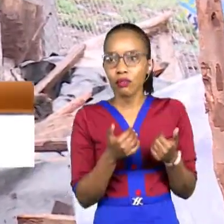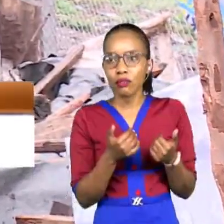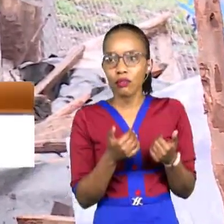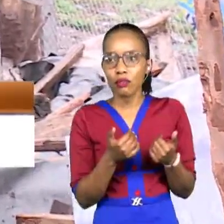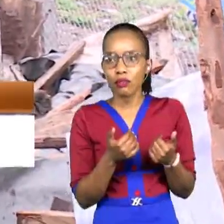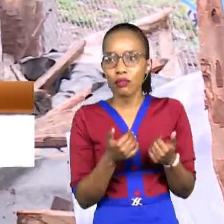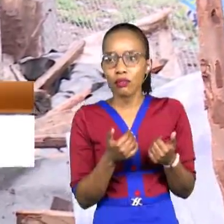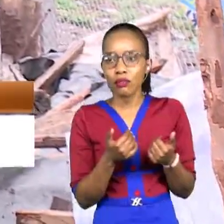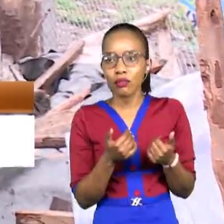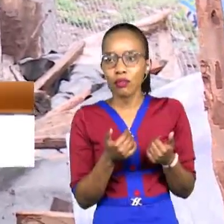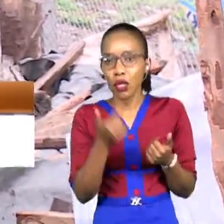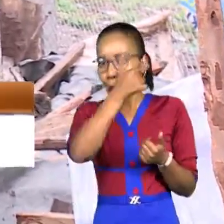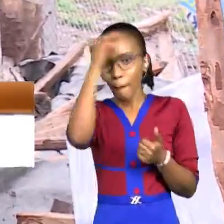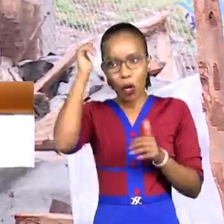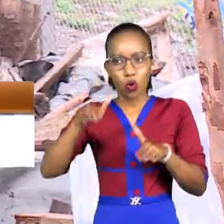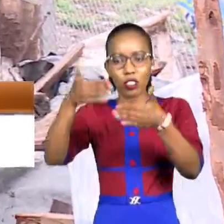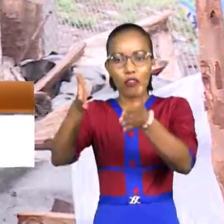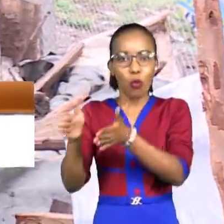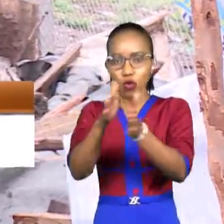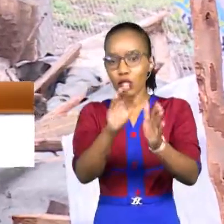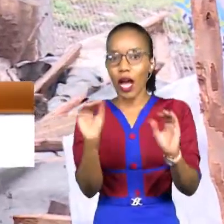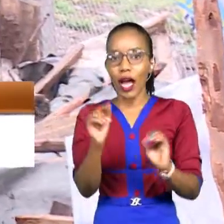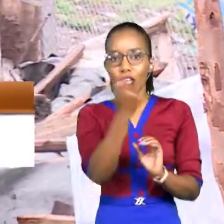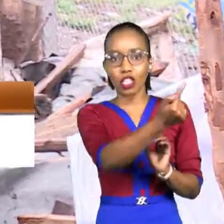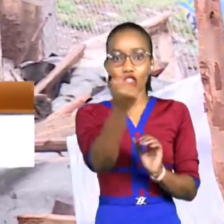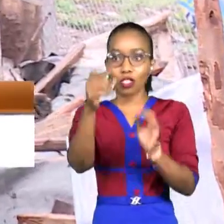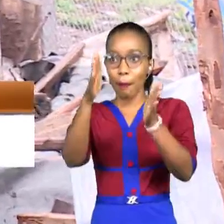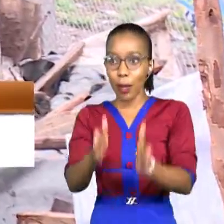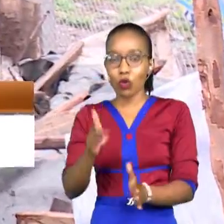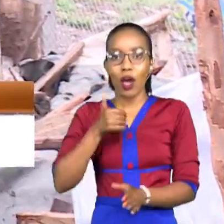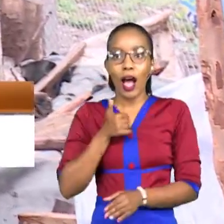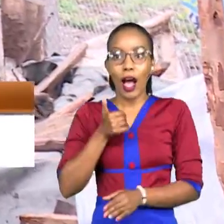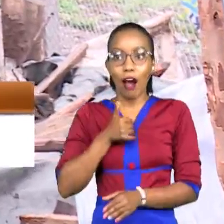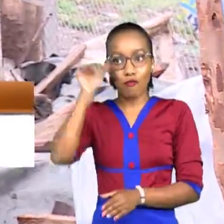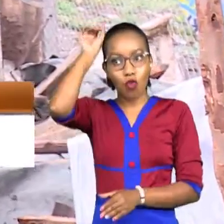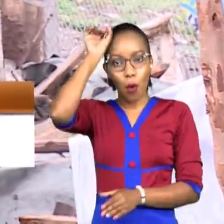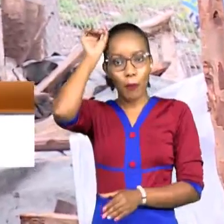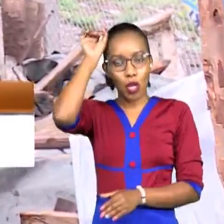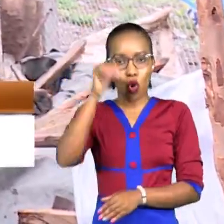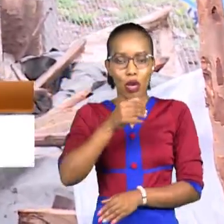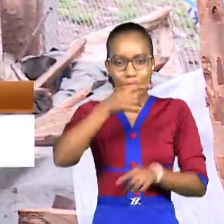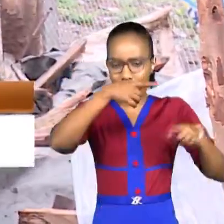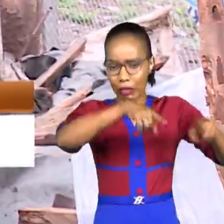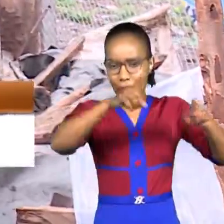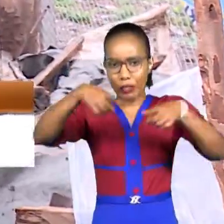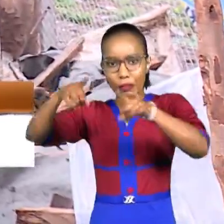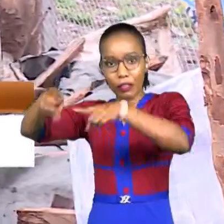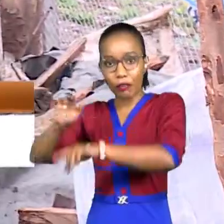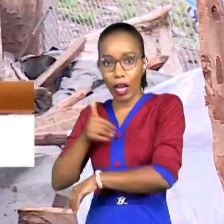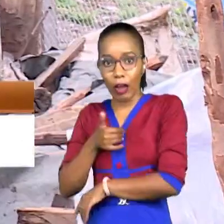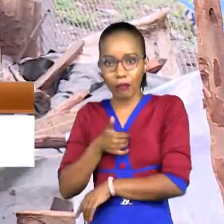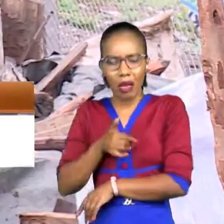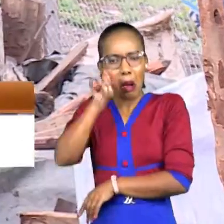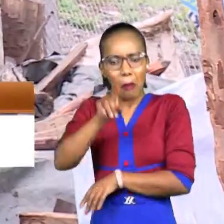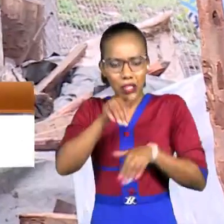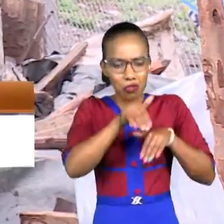juu walimpatia hiyo kiti, sio fair. Kila mtu akona nini yake, akona opinion yake na akona standing yake. So sio lazima